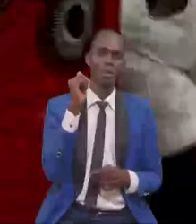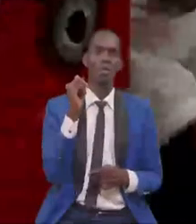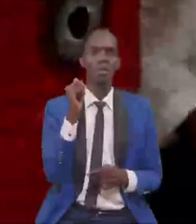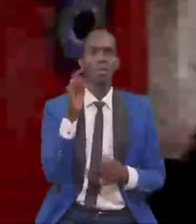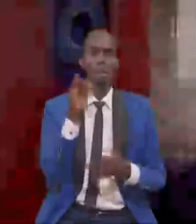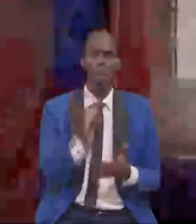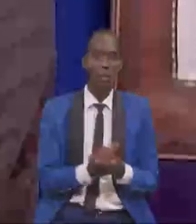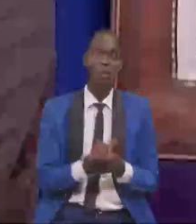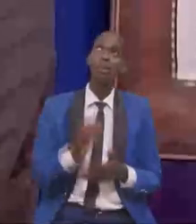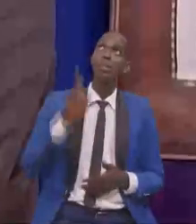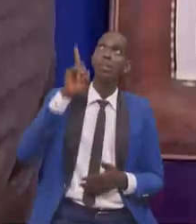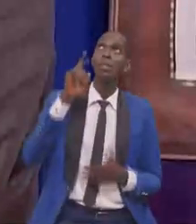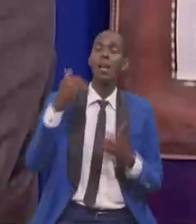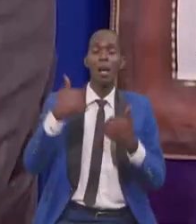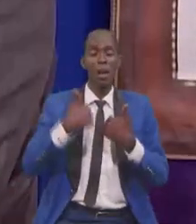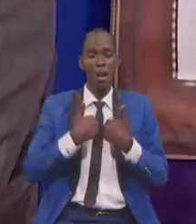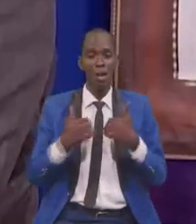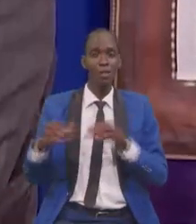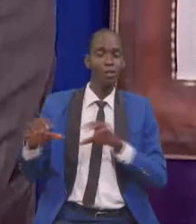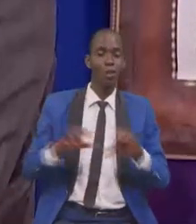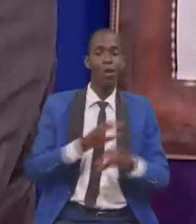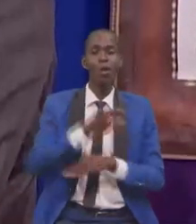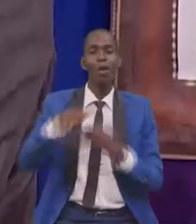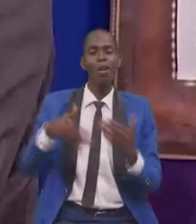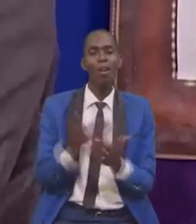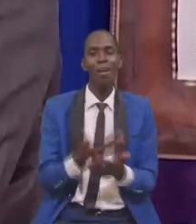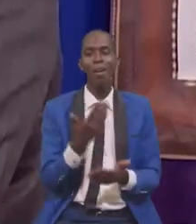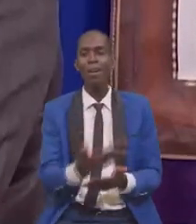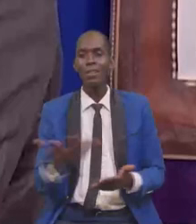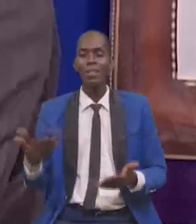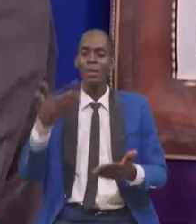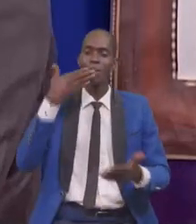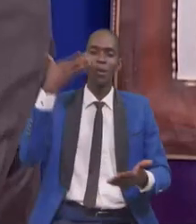de donner votre témoignage que Christ a tout fait